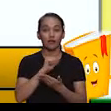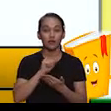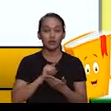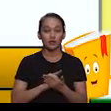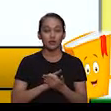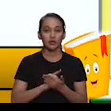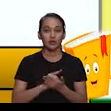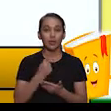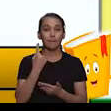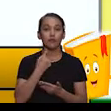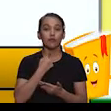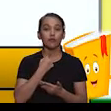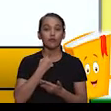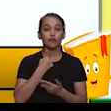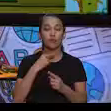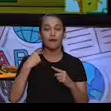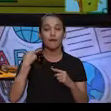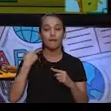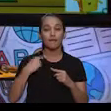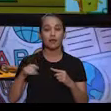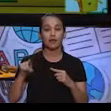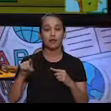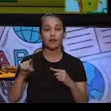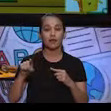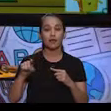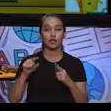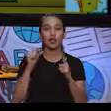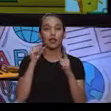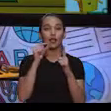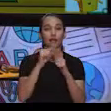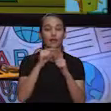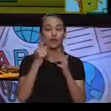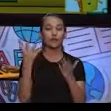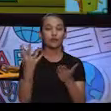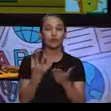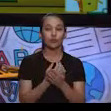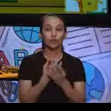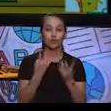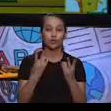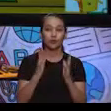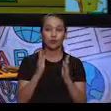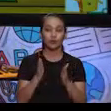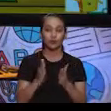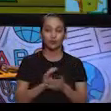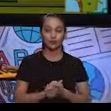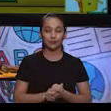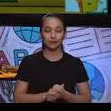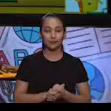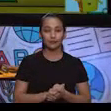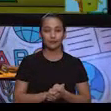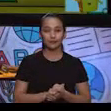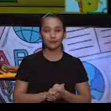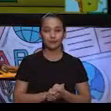bir tovush bilan farqlanayotgan harflarni topishimiz kerak.